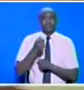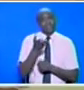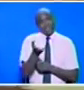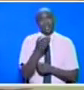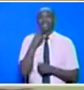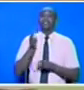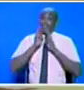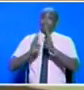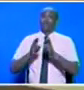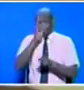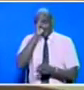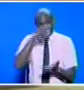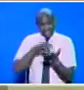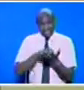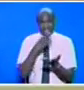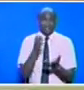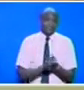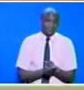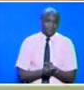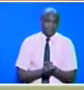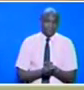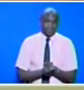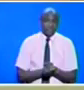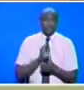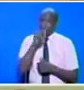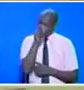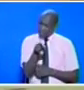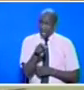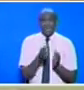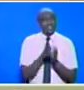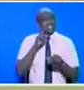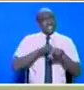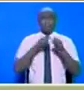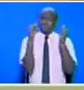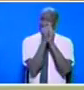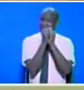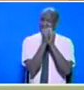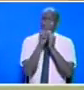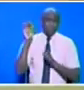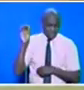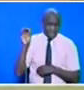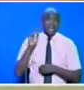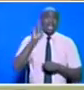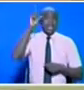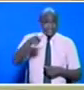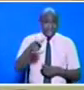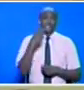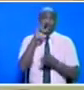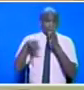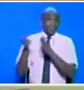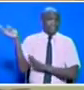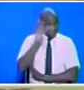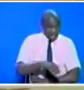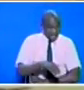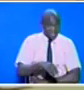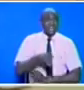kwamba amekuwa assaulted. Then hiyo ilikuwa ni kama saa 4. Alirudi baadaye after kama 2 hours, that is saa